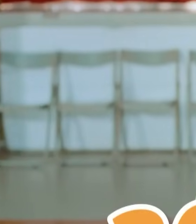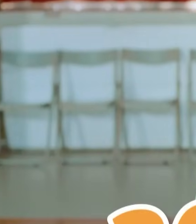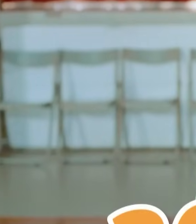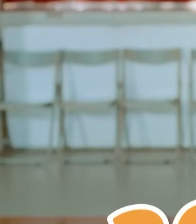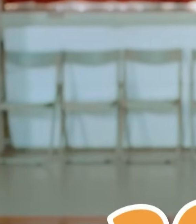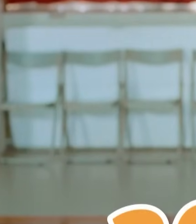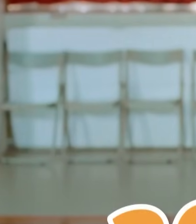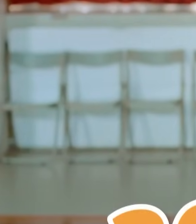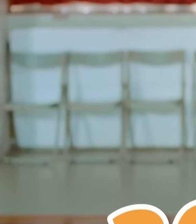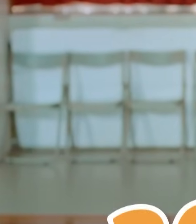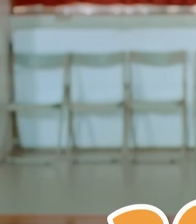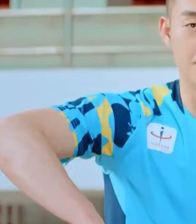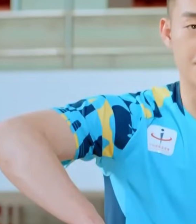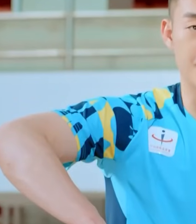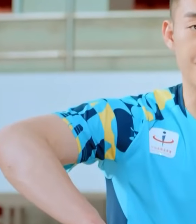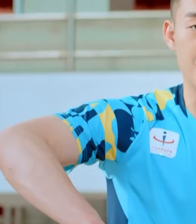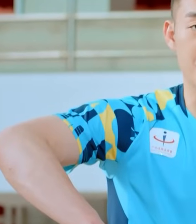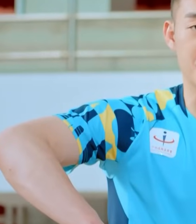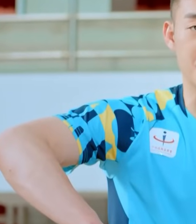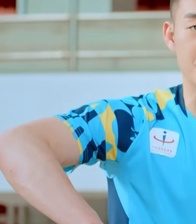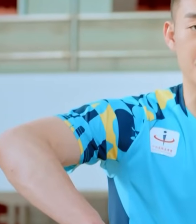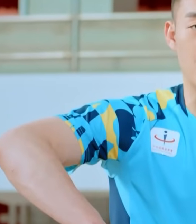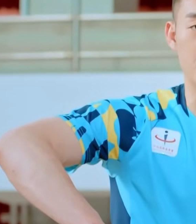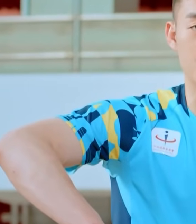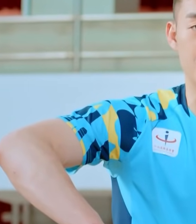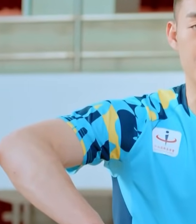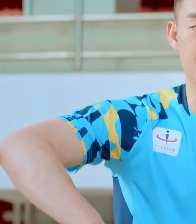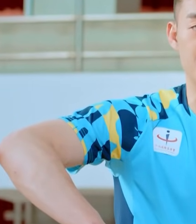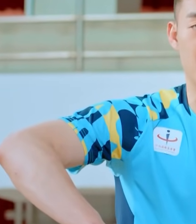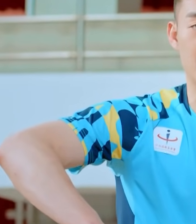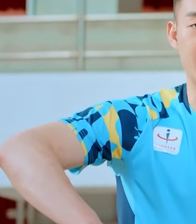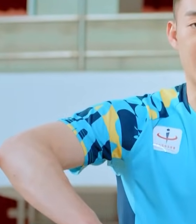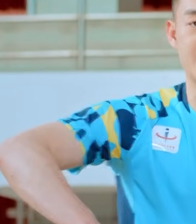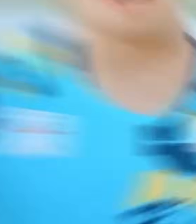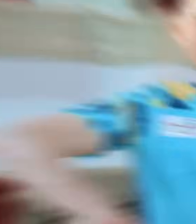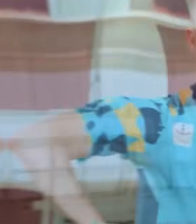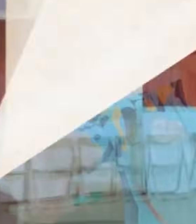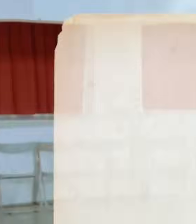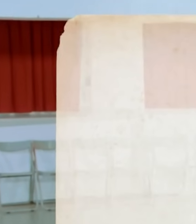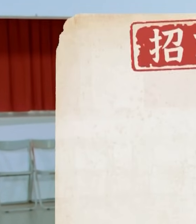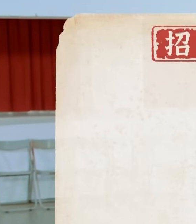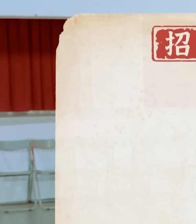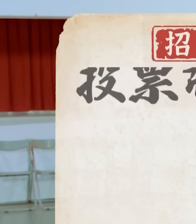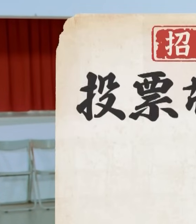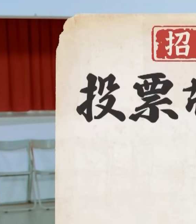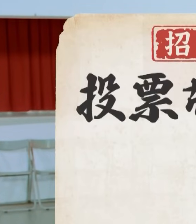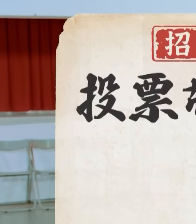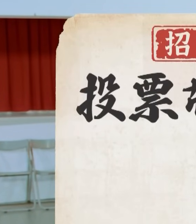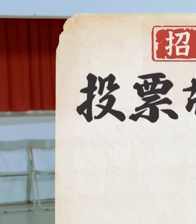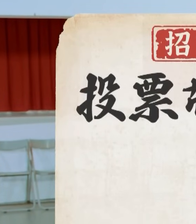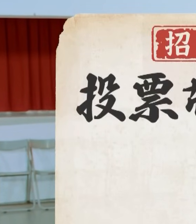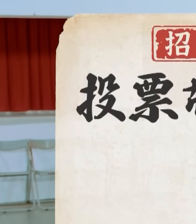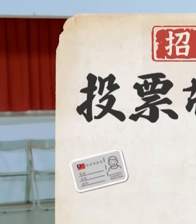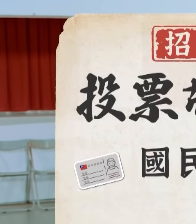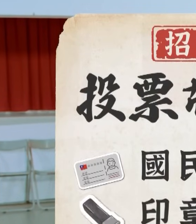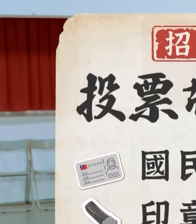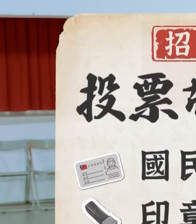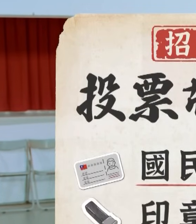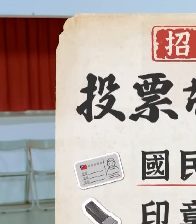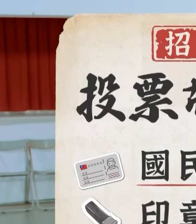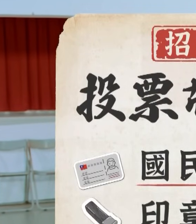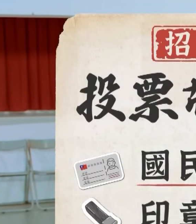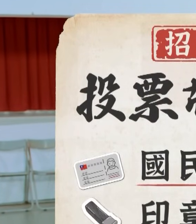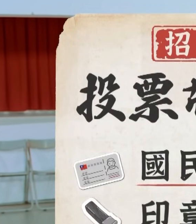我20岁选手准备好了没？结婚闭关，予阮传授几招予大家。第一招，投票炸三